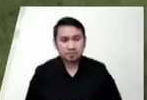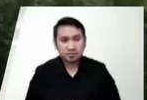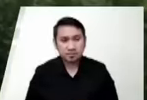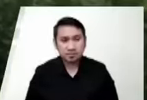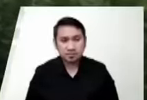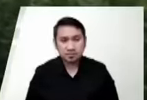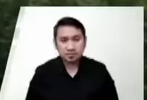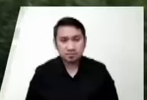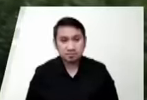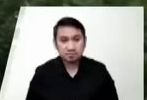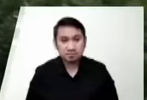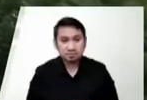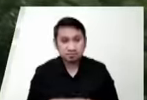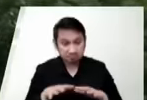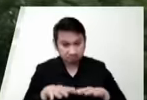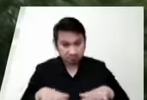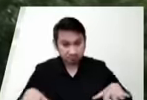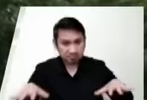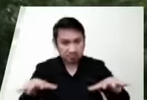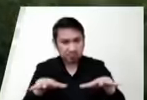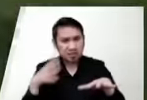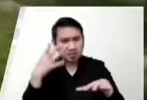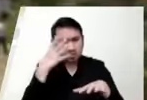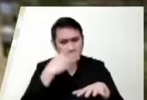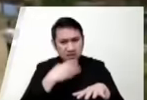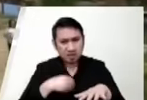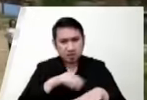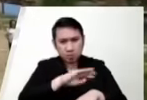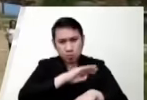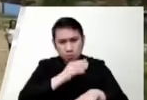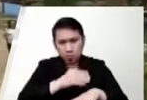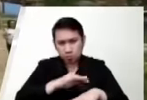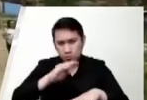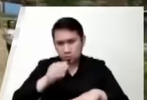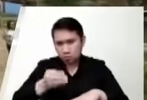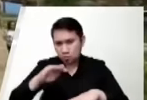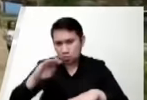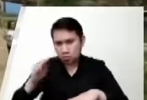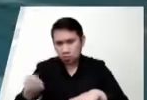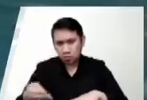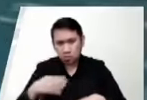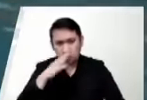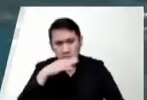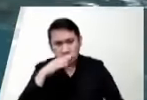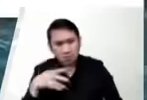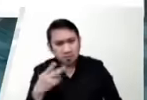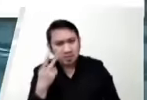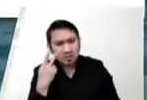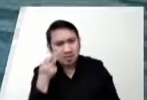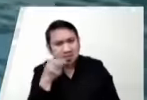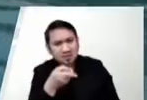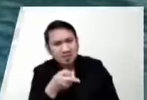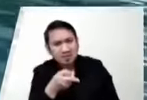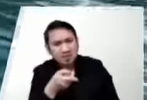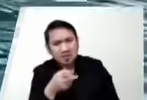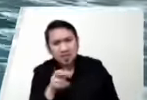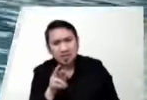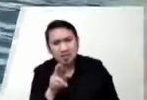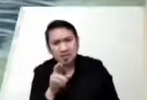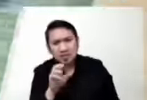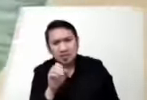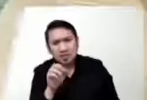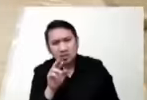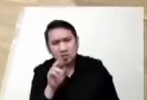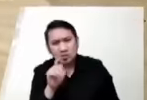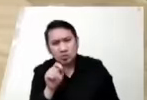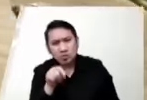Sa gitna ng nakakamanghang Chocolate Hills ng Bohol, panira sa paningin ng ilan ang resort na ito na itinayo sa paanan ng